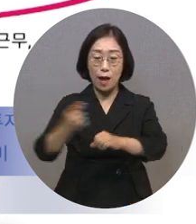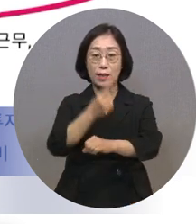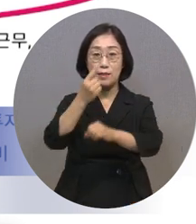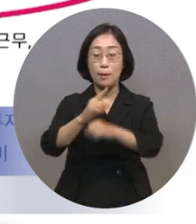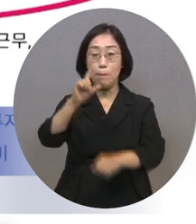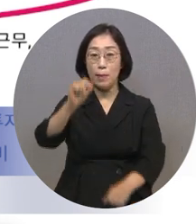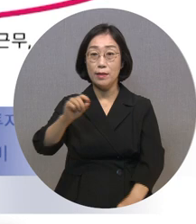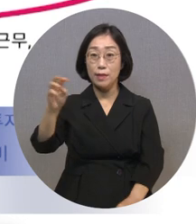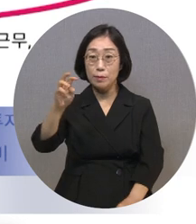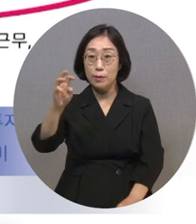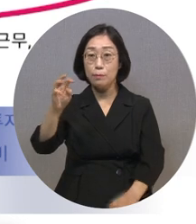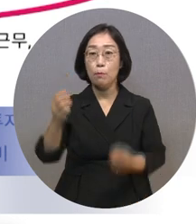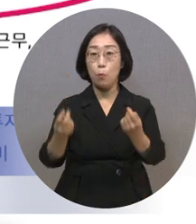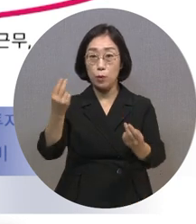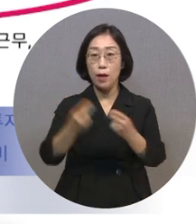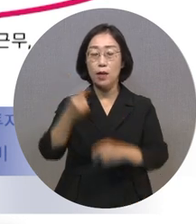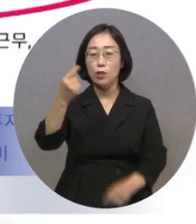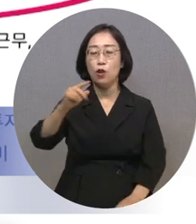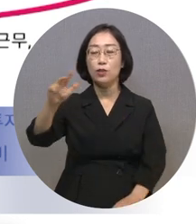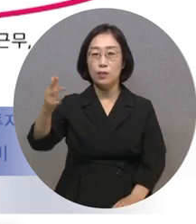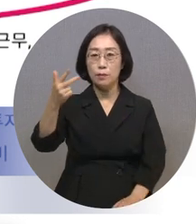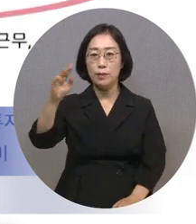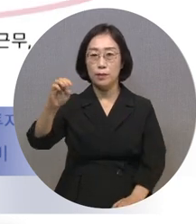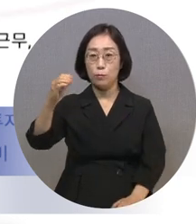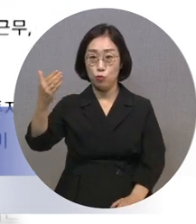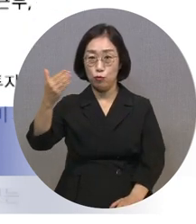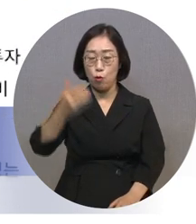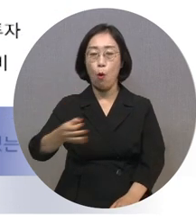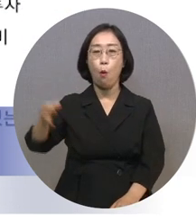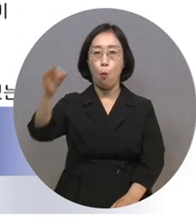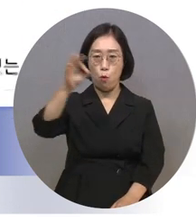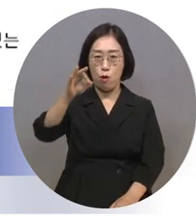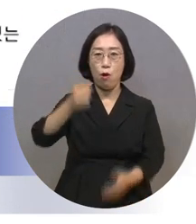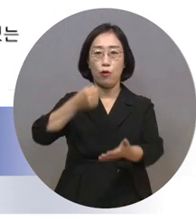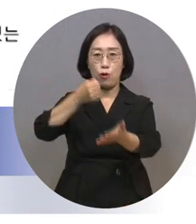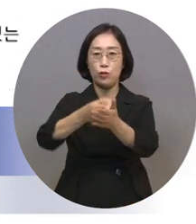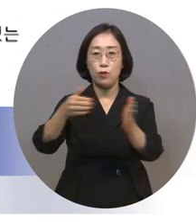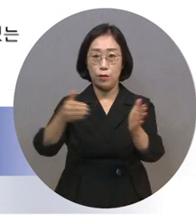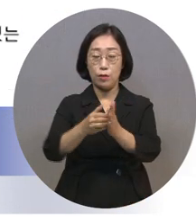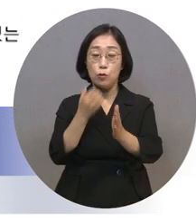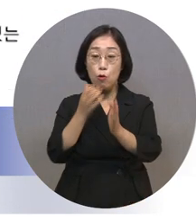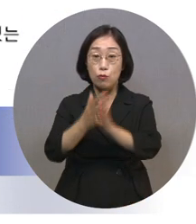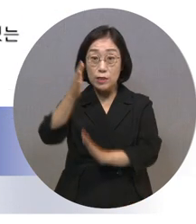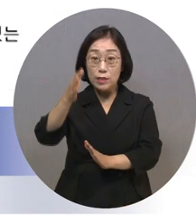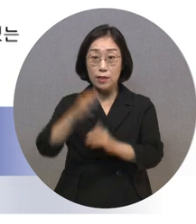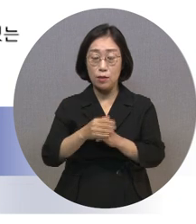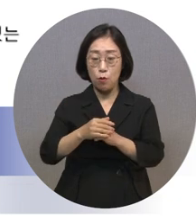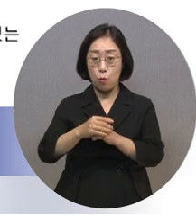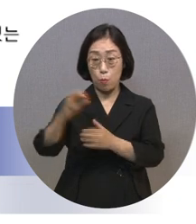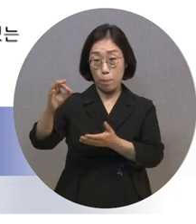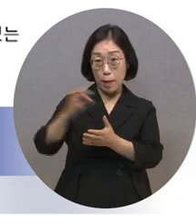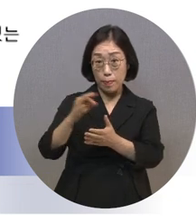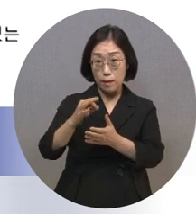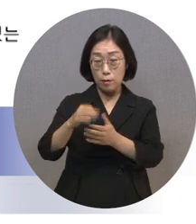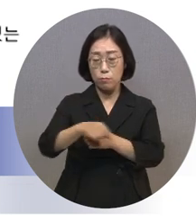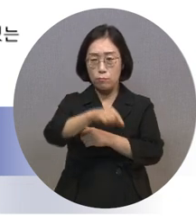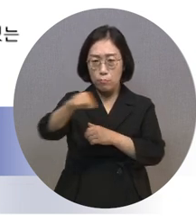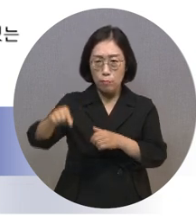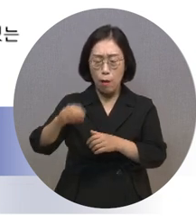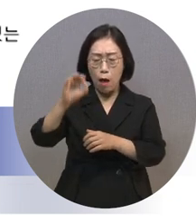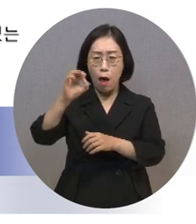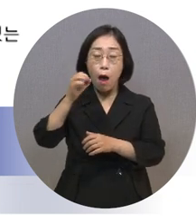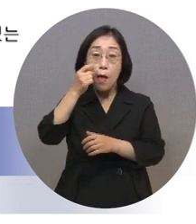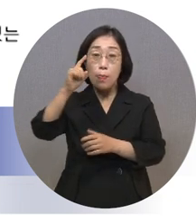103원 보다 17491 많습니다 이에 따라 서울시 생활 임금 적용 대상자는 월급으로